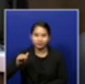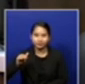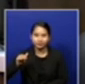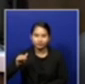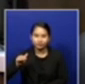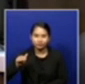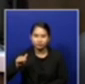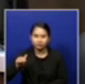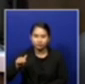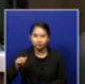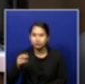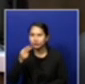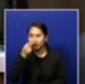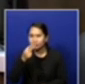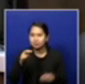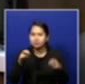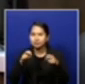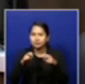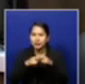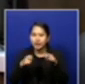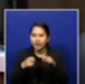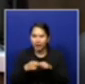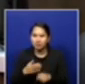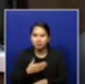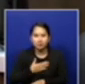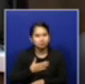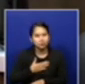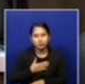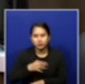จอมันทำลายภาพจำเหล่านั้น